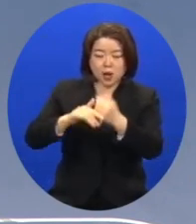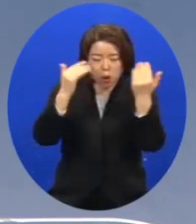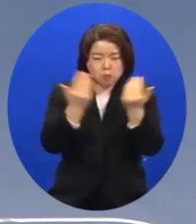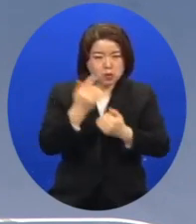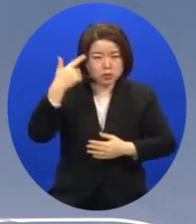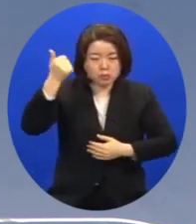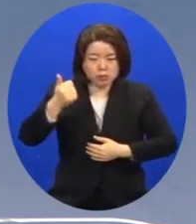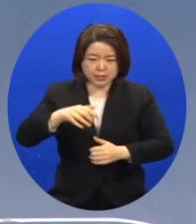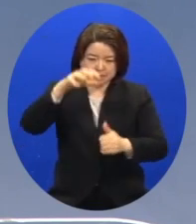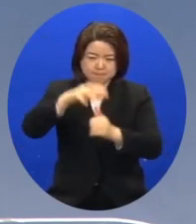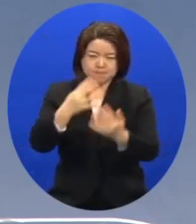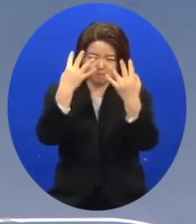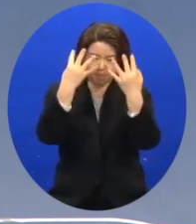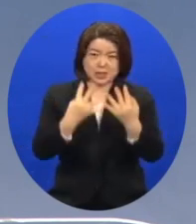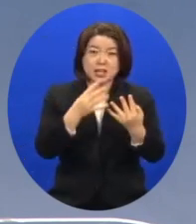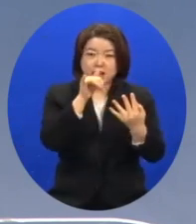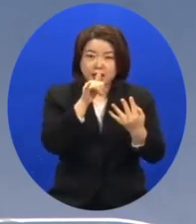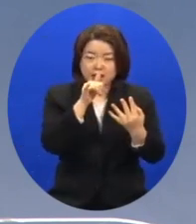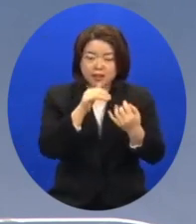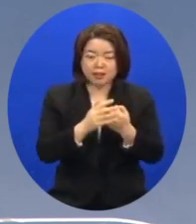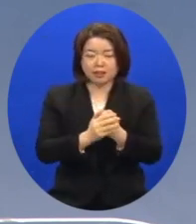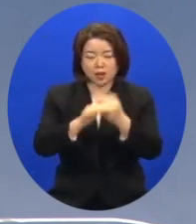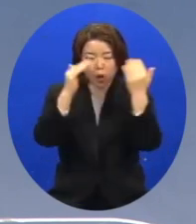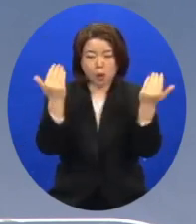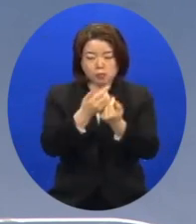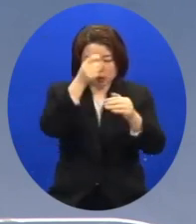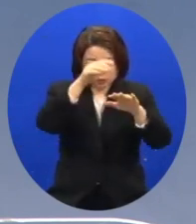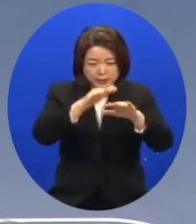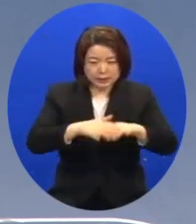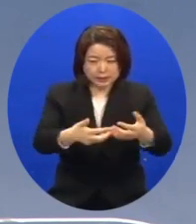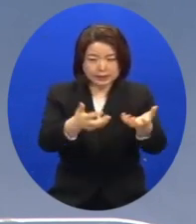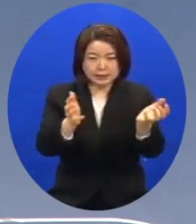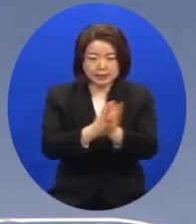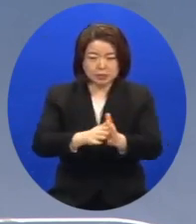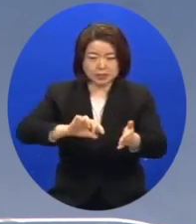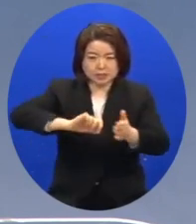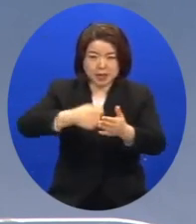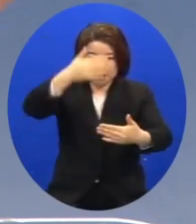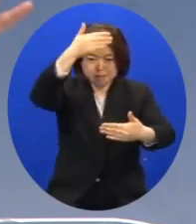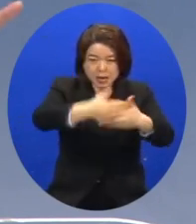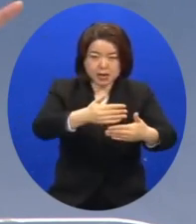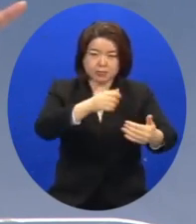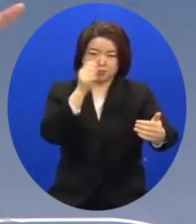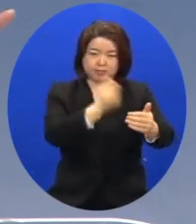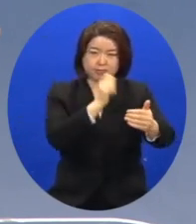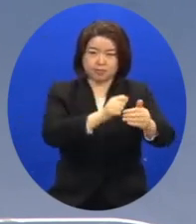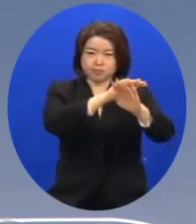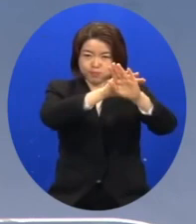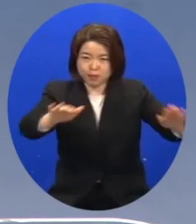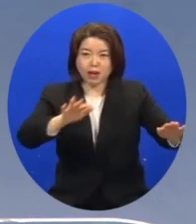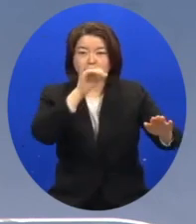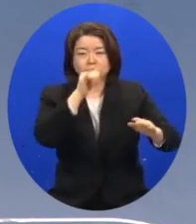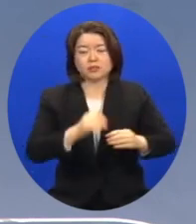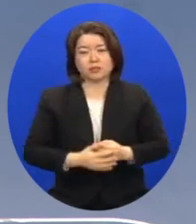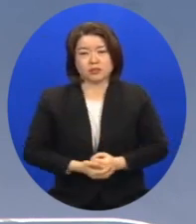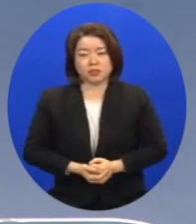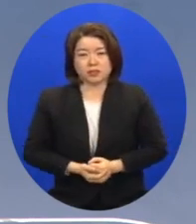다 감옥에 가둬 써요 모든 예배당 단문 다 걸어 장보고 못 박아 씀 입에 못 드리겠어요